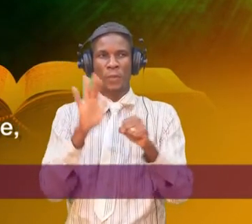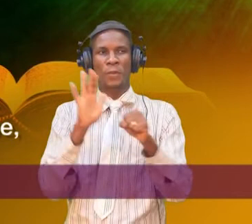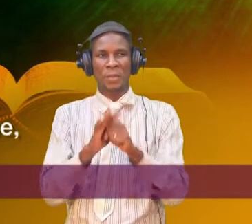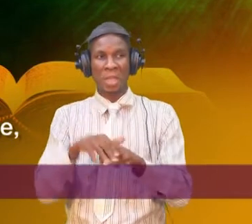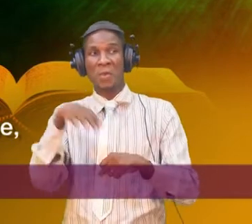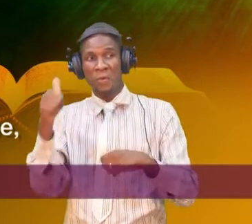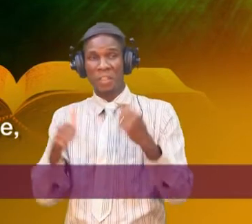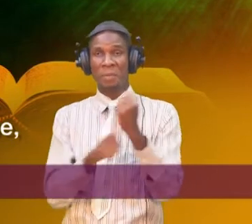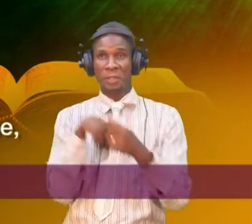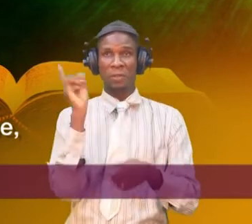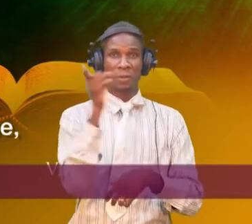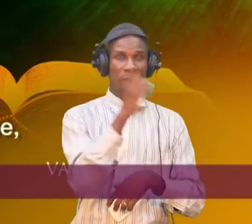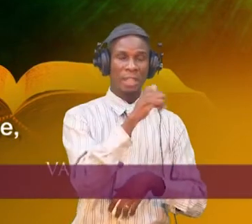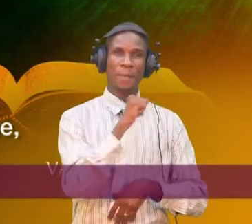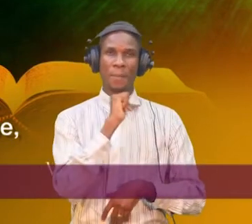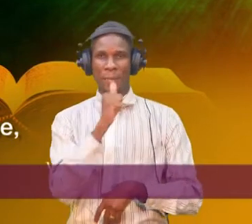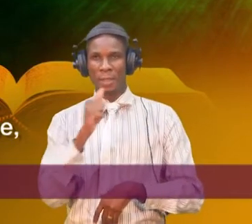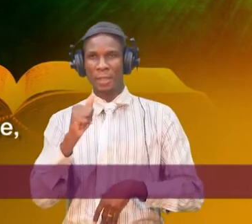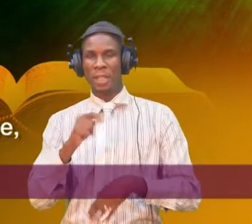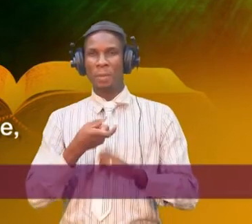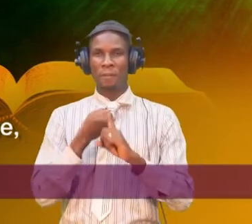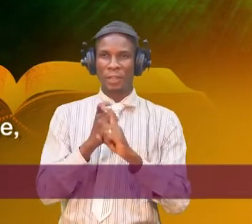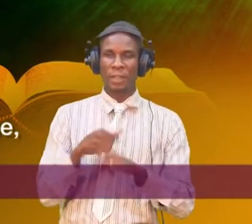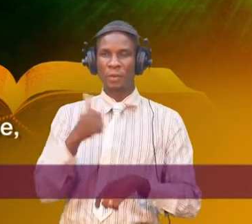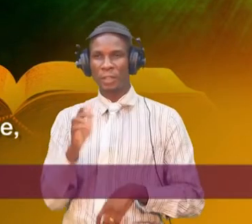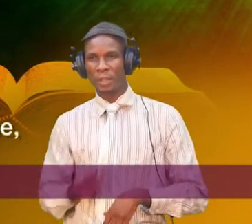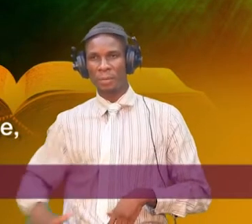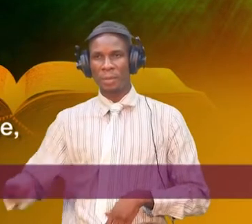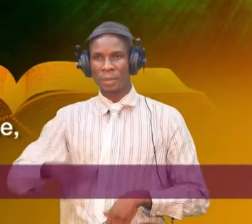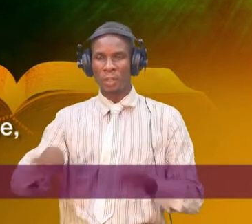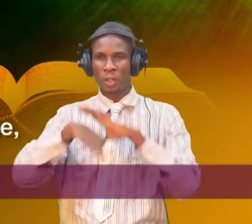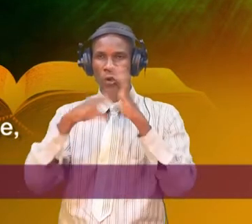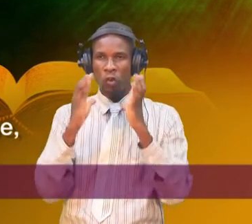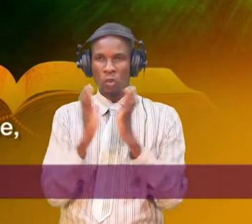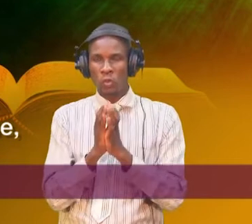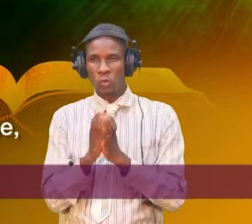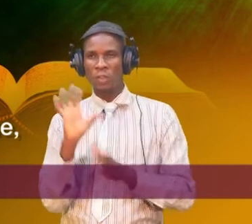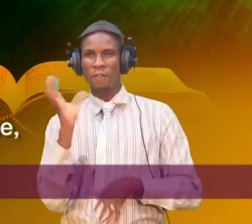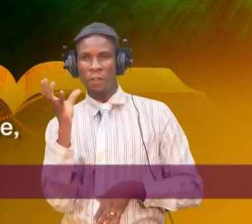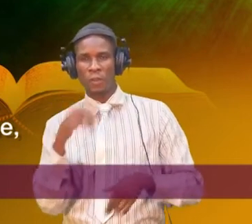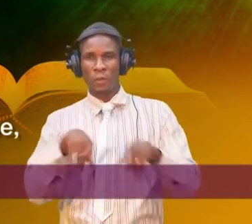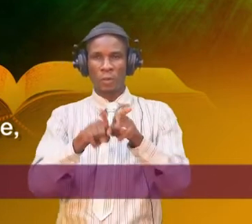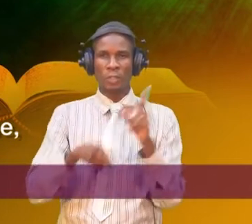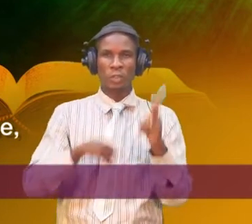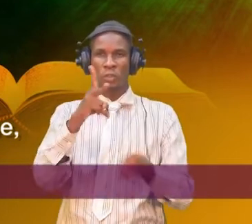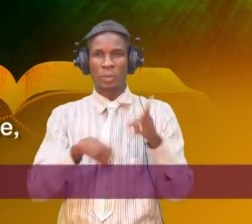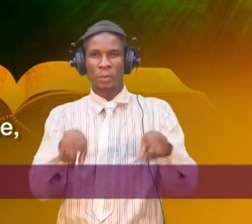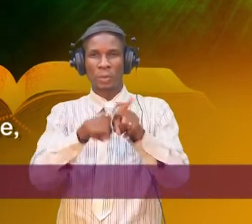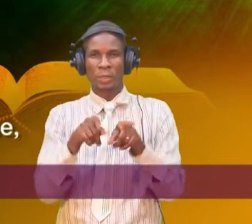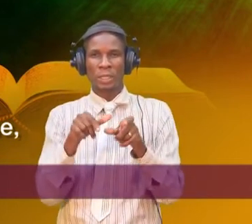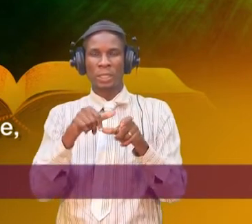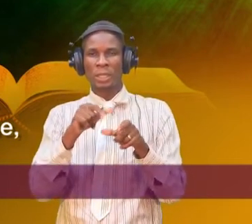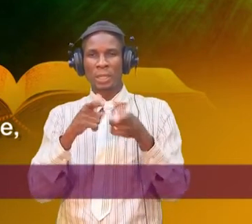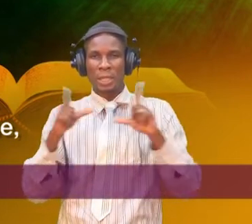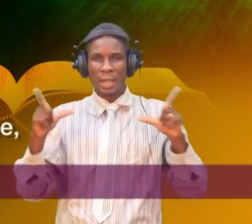oyo moko te akokaki kotanga ya bikolo nyonso, ya kabila nyonso, ya mabota nyonso pe ya bandenga